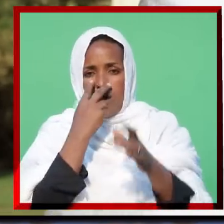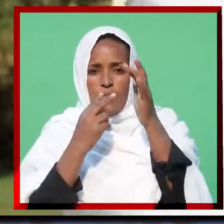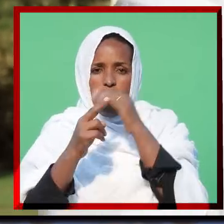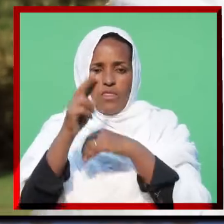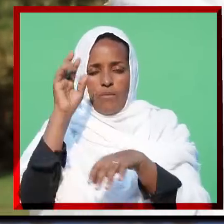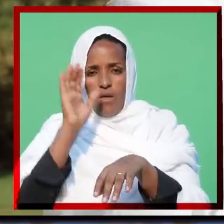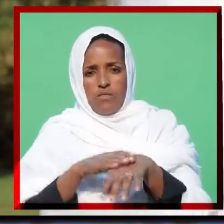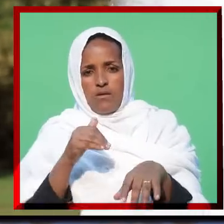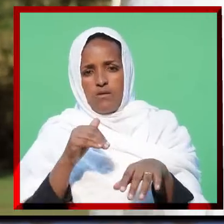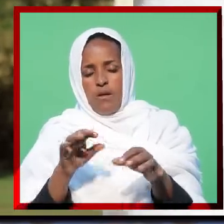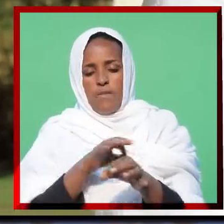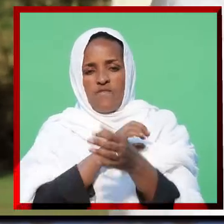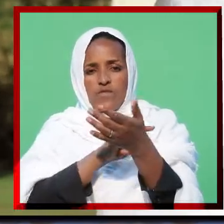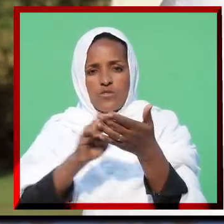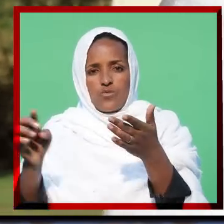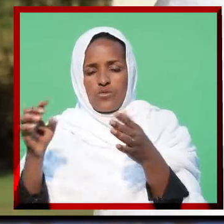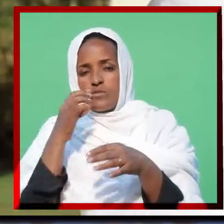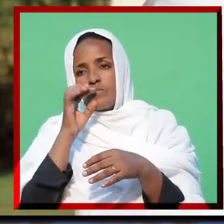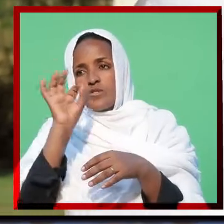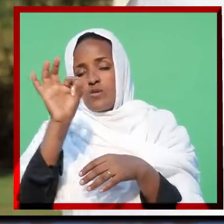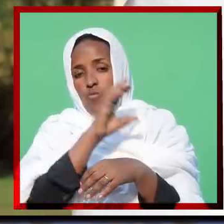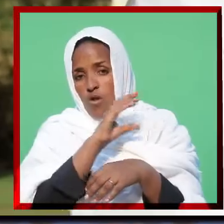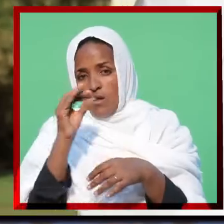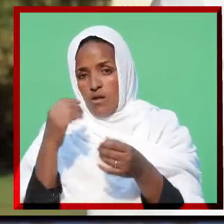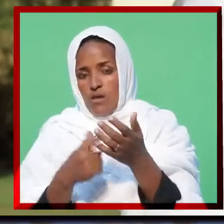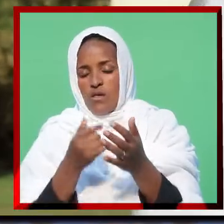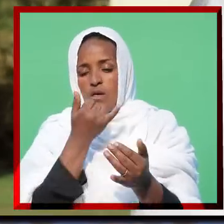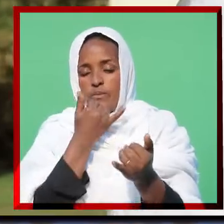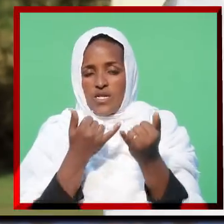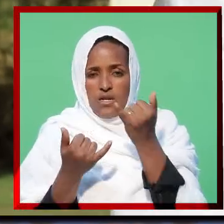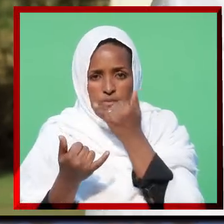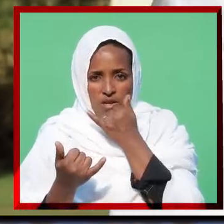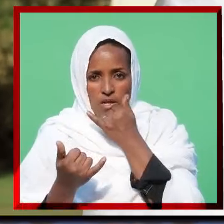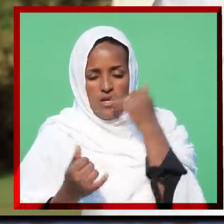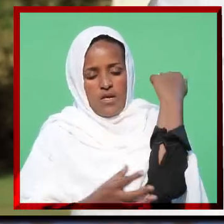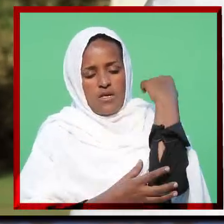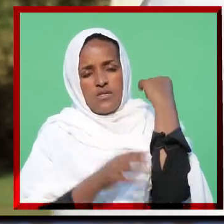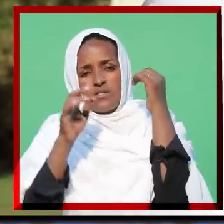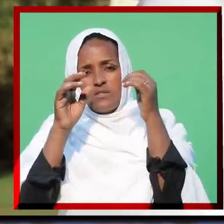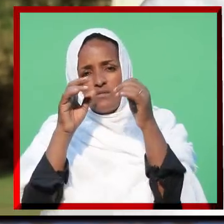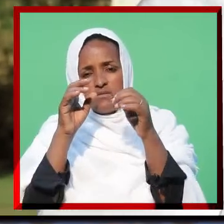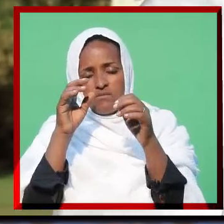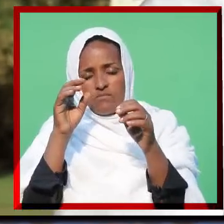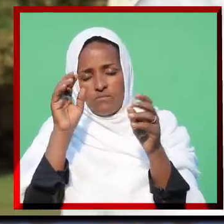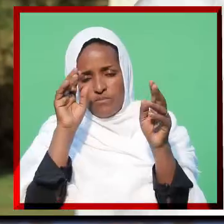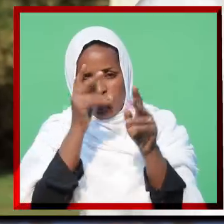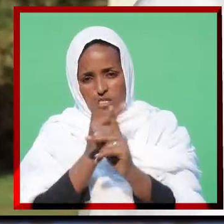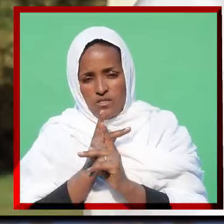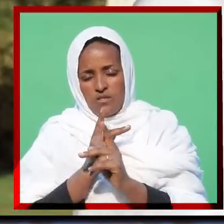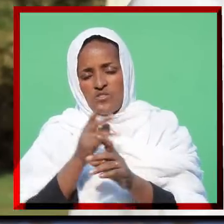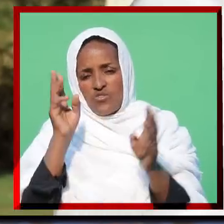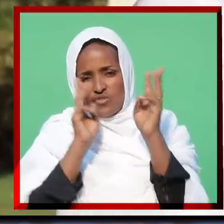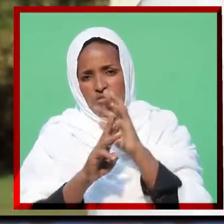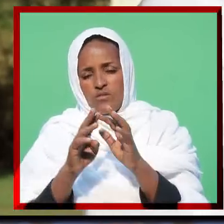ነቢያትንም አቀራለና መንፈስ ቅዱስንም ሰድበዋልና የበደል በደል የዳዳ በመፈጸም ተጠያቂዎች ሆናሉ።